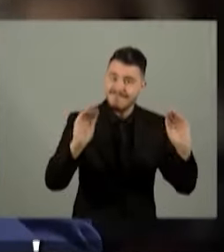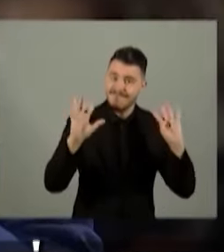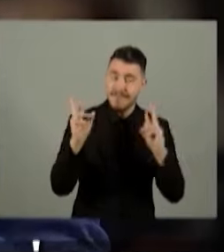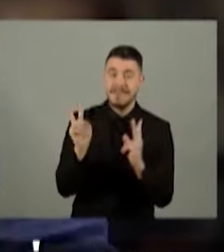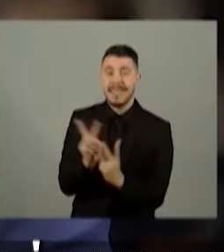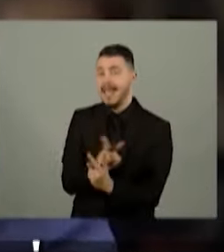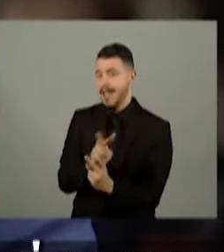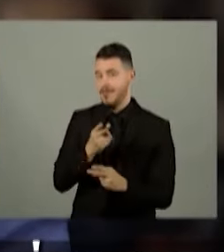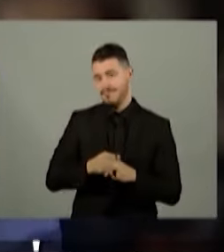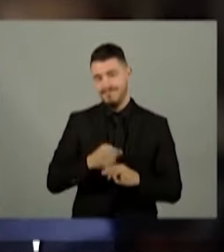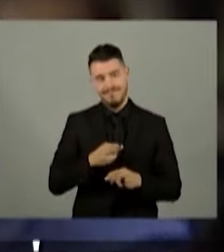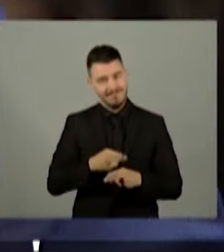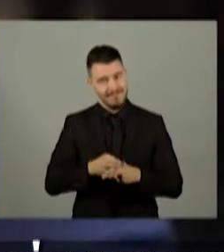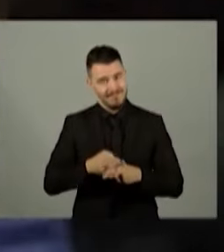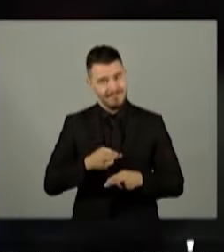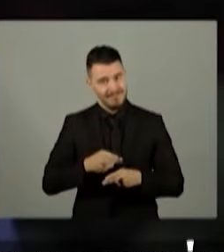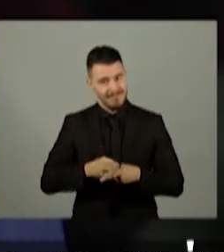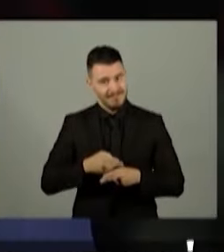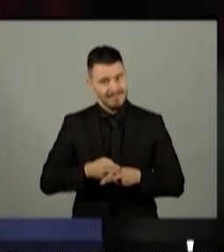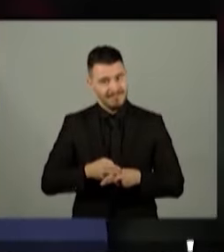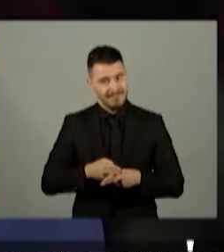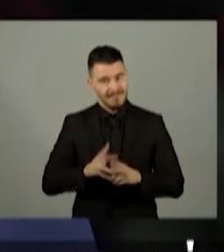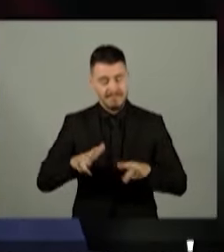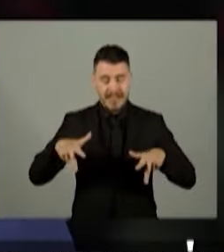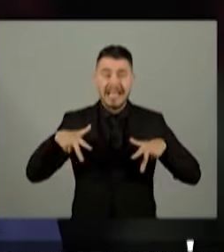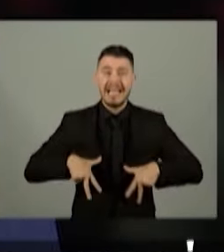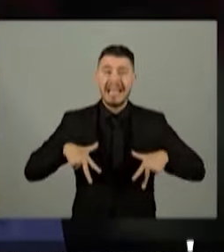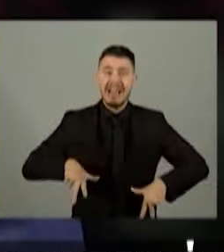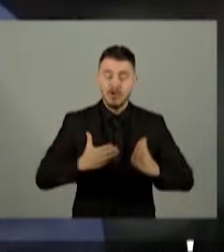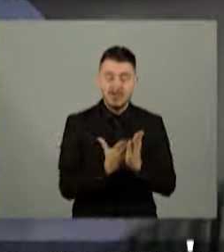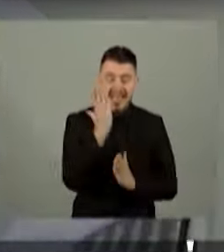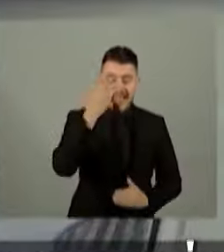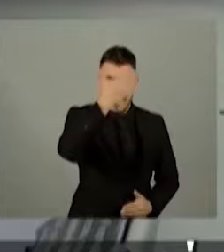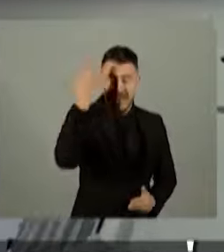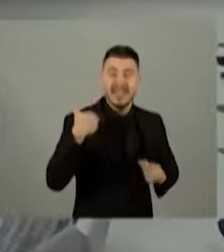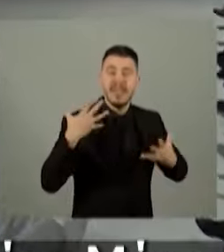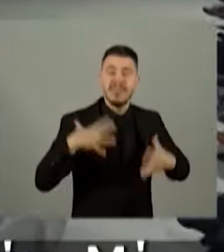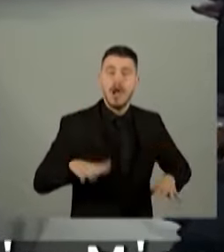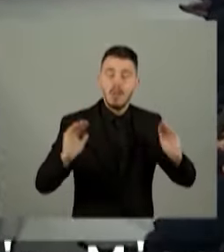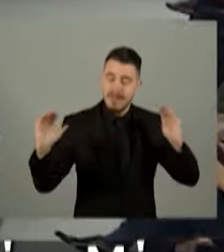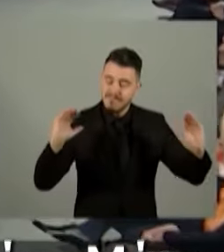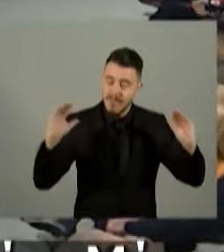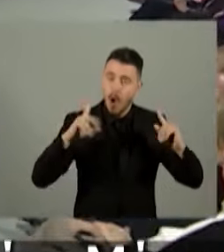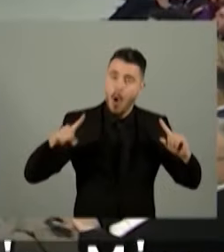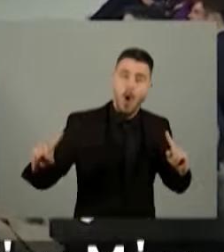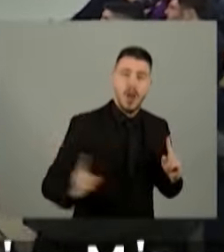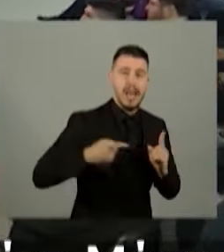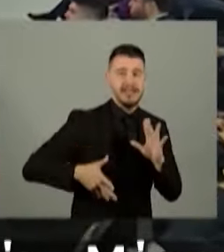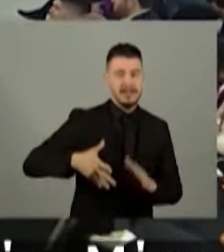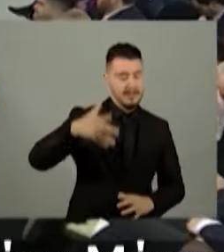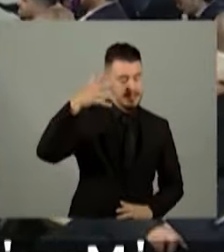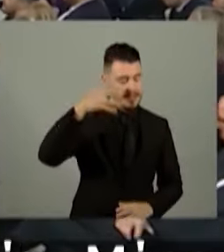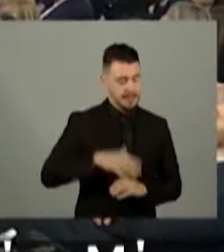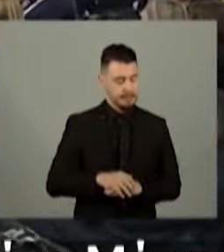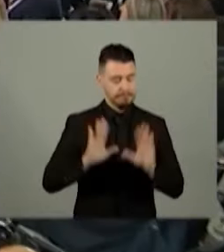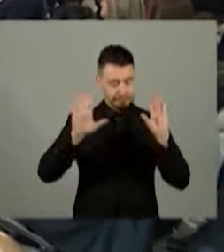ξαφνικά είδαμε όλοι. Ναι. Απαντήσατε. Έχουμε λάβει την απάντησή σας. Την έχουμε μεταφέρει και από το κόκκινο. Α, εννοείται το δημοσίευμα από